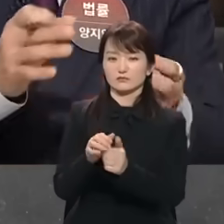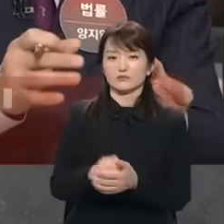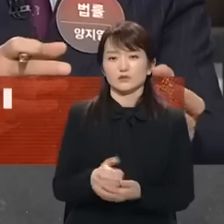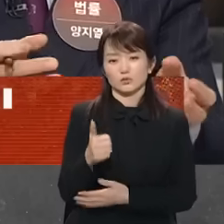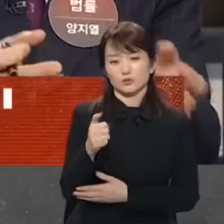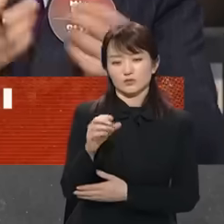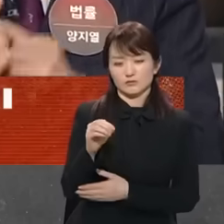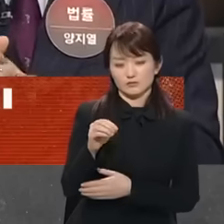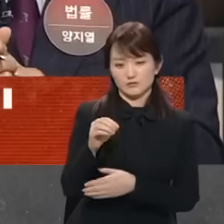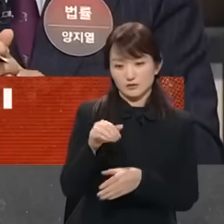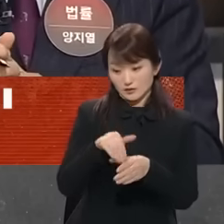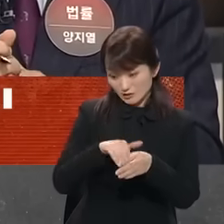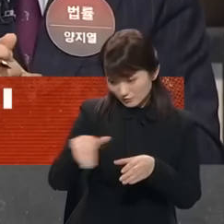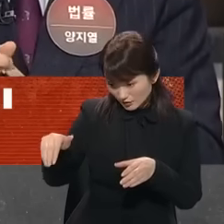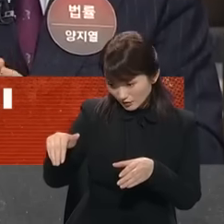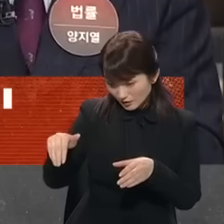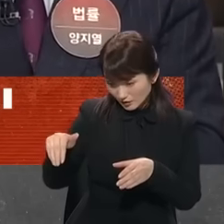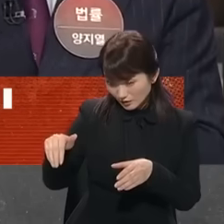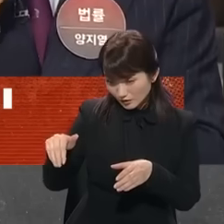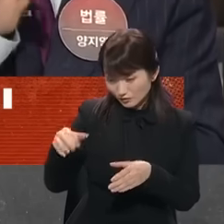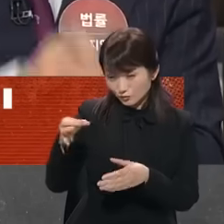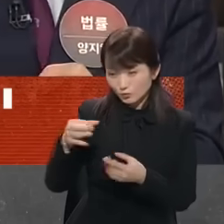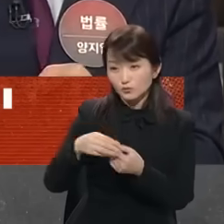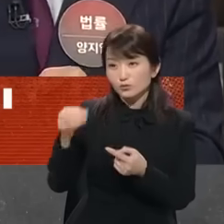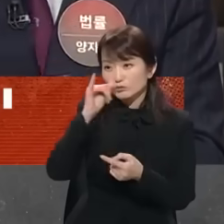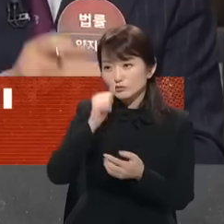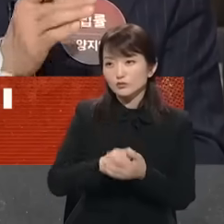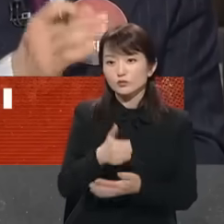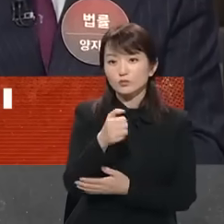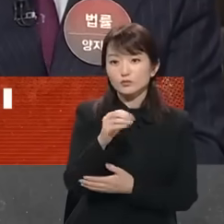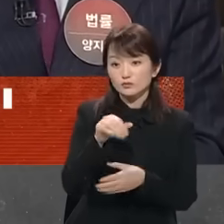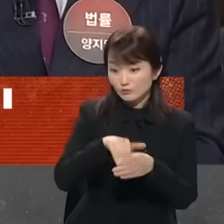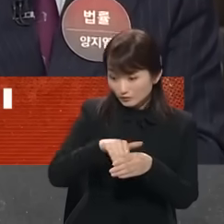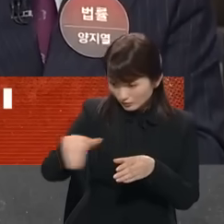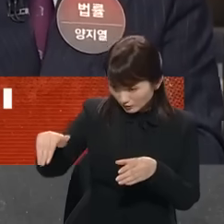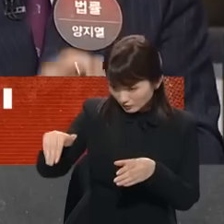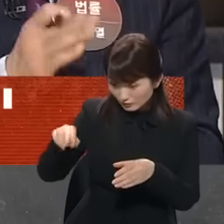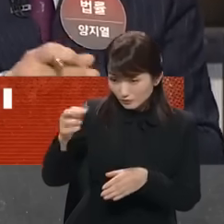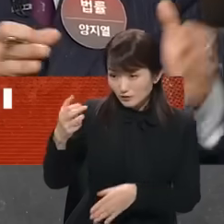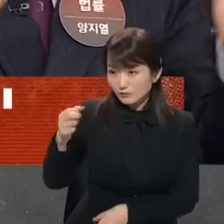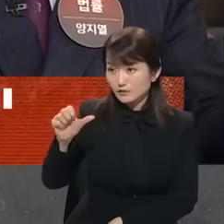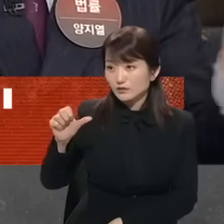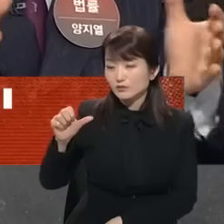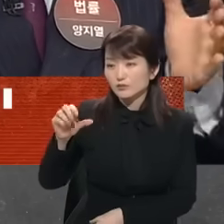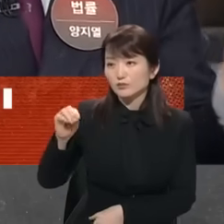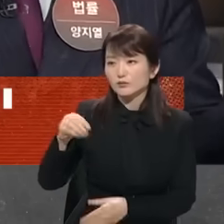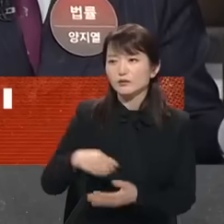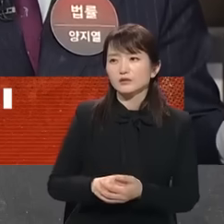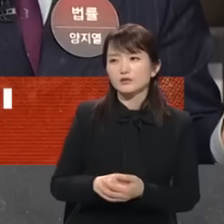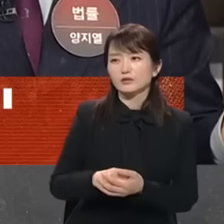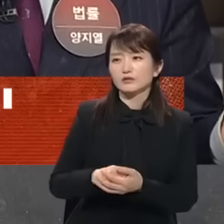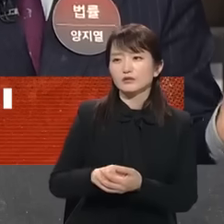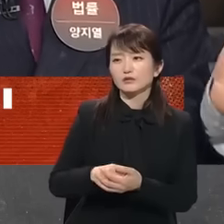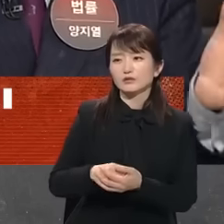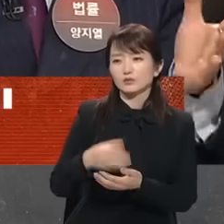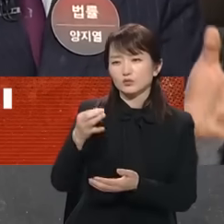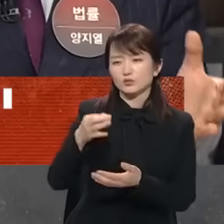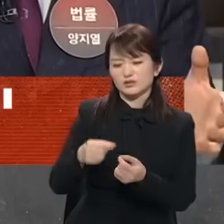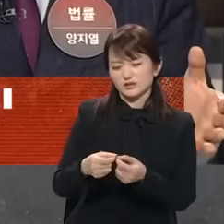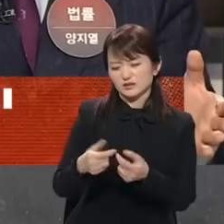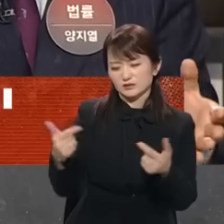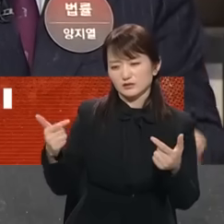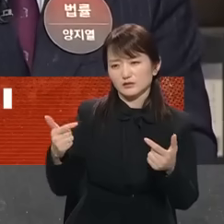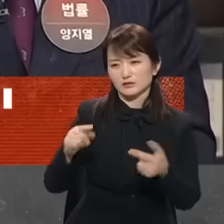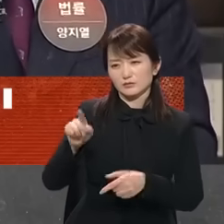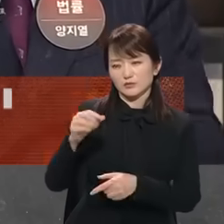통장을 풀어서 다시 뺄 수가 있어요라고 하면 50만 원을 또 넣습니다 85만 원 되죠 근데 갑자기 아 출근 만도가 더 늘어나 가지고 100만 원 더